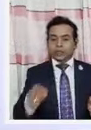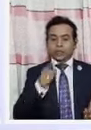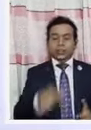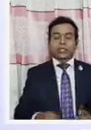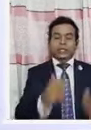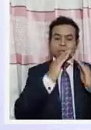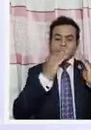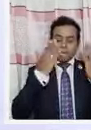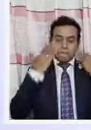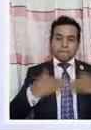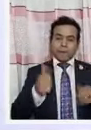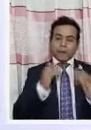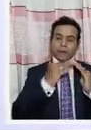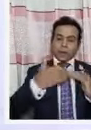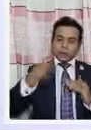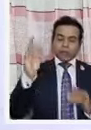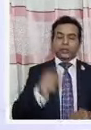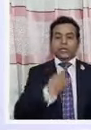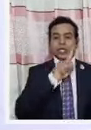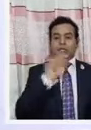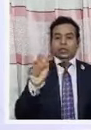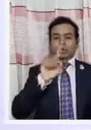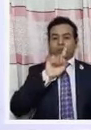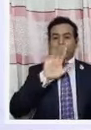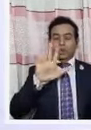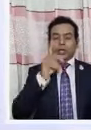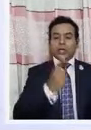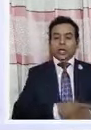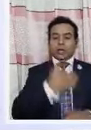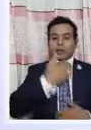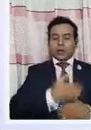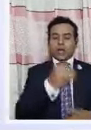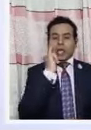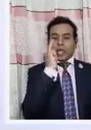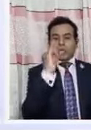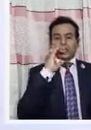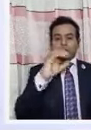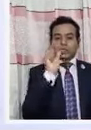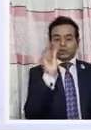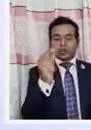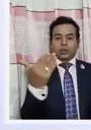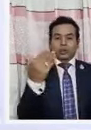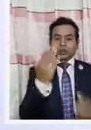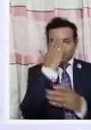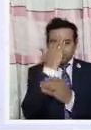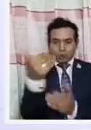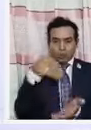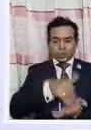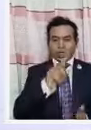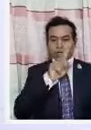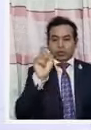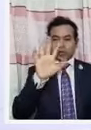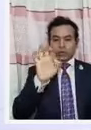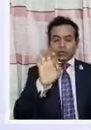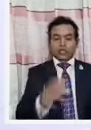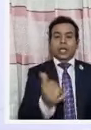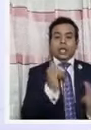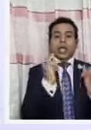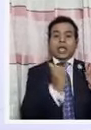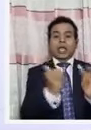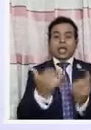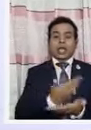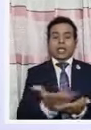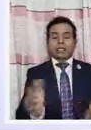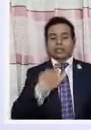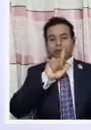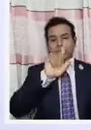4,706টি এবং ঢাকা মহানগরীতে 24 ঘন্টায় ছাড় পেয়েছেন হাসপাতাল থেকে 115 জন। ঢাকা মহানগরীতে